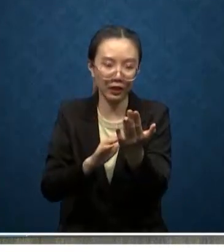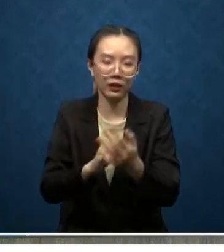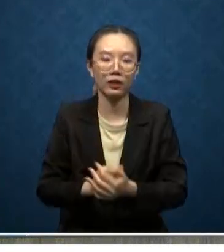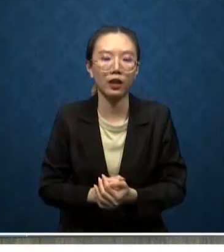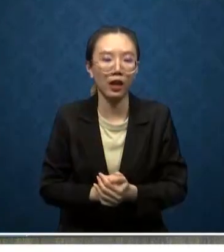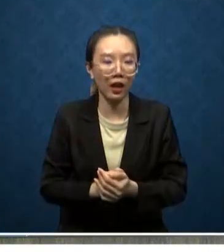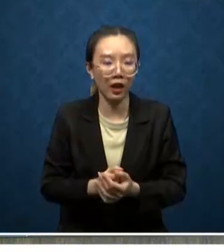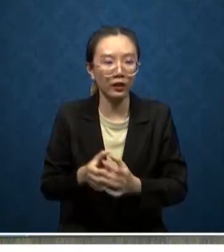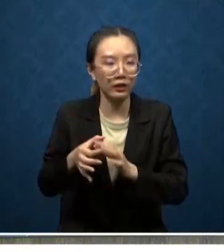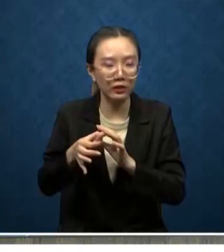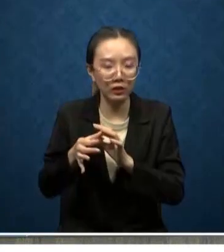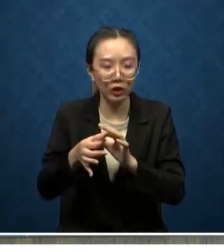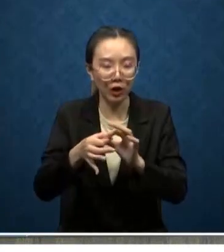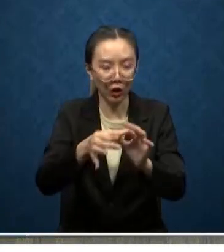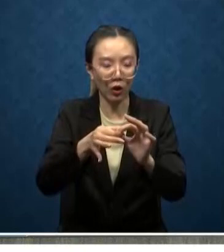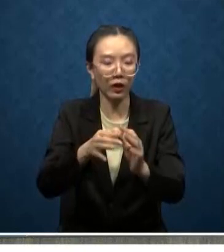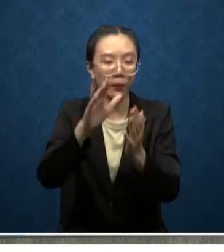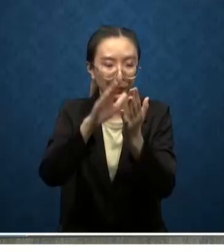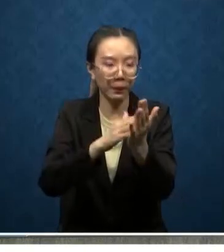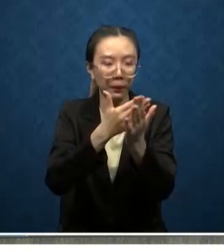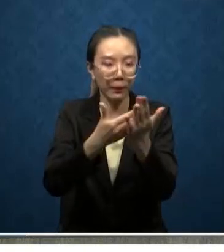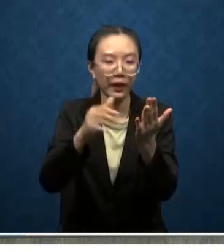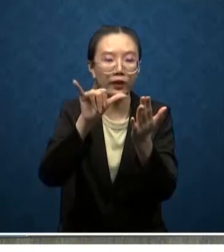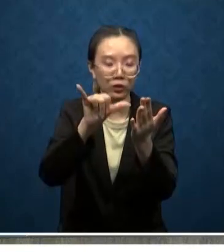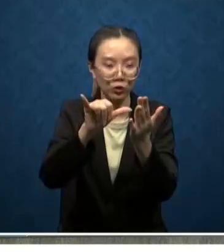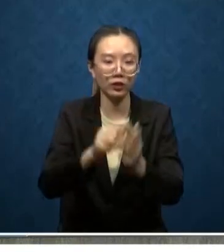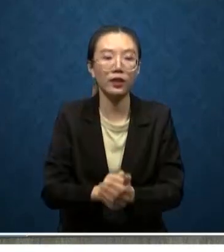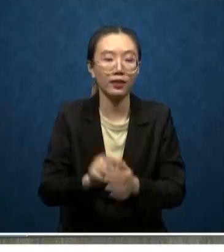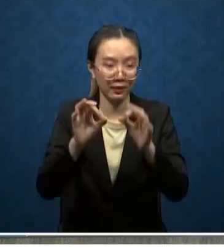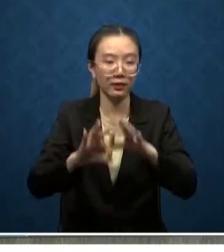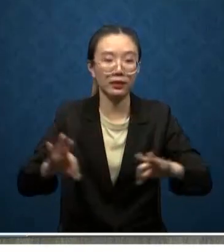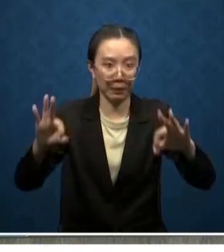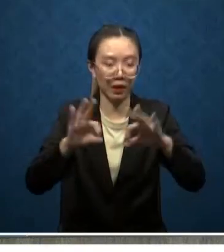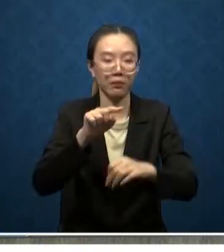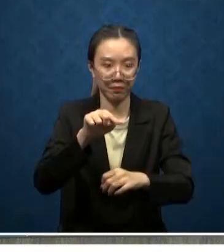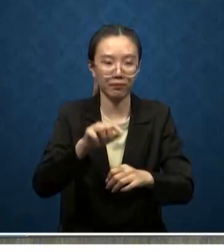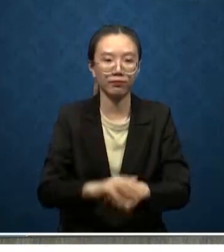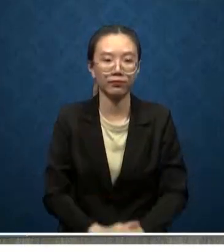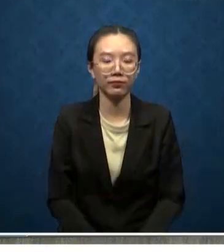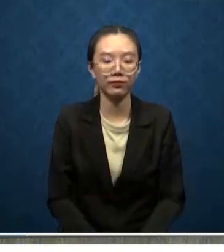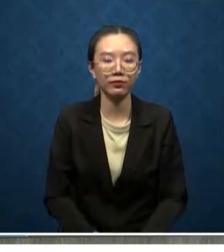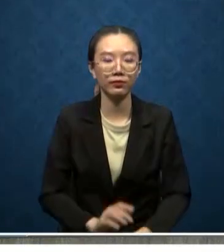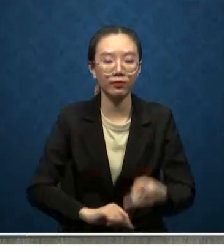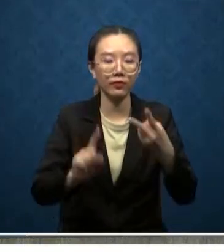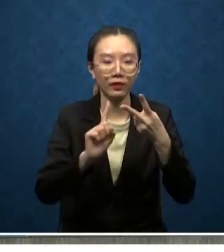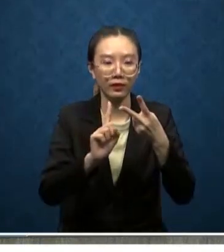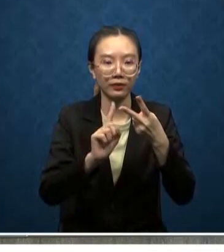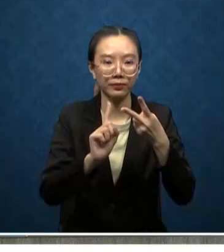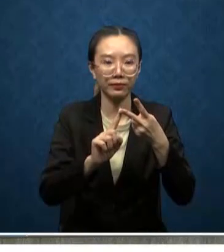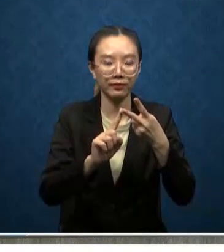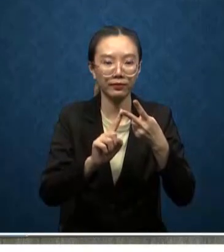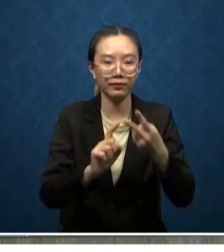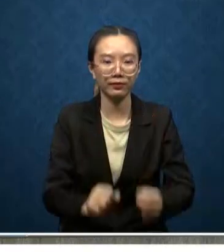สอดคล้องกับยุทธศาสตร์ชาติเป็นประการสำคัญในประเด็นที่ 1ประเด็นที่